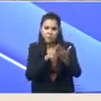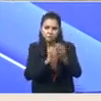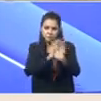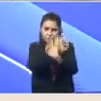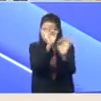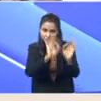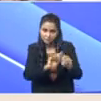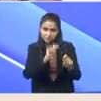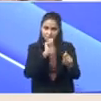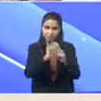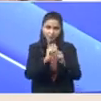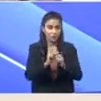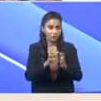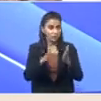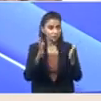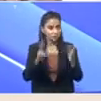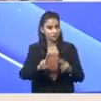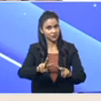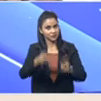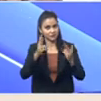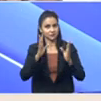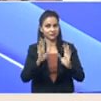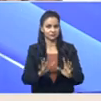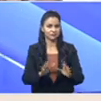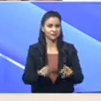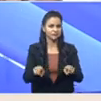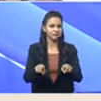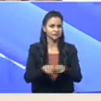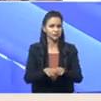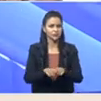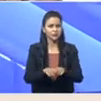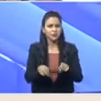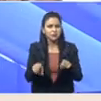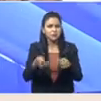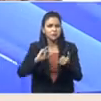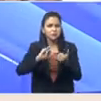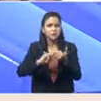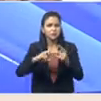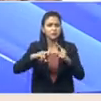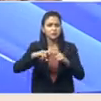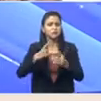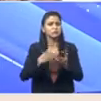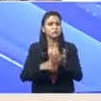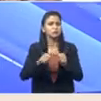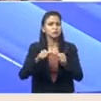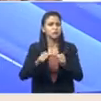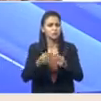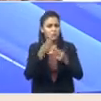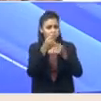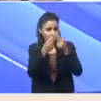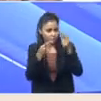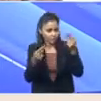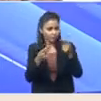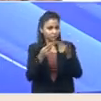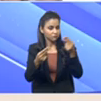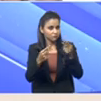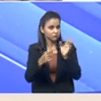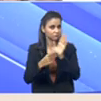प्रक्रिया बहुत ही यूनिक है। यह एक स्क्रोल के स्वरूप में कहानियों को सामने लाती